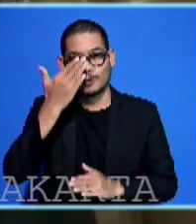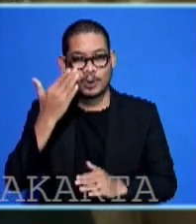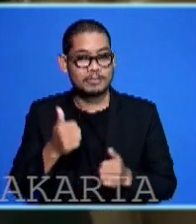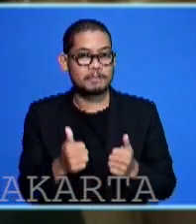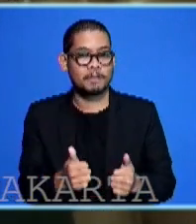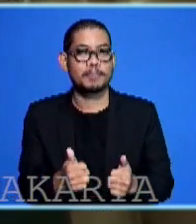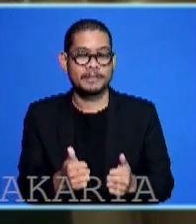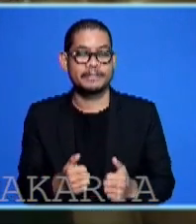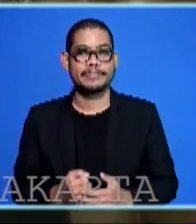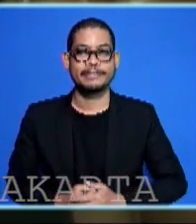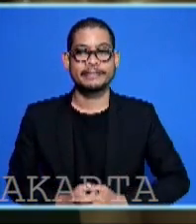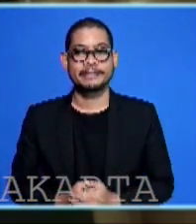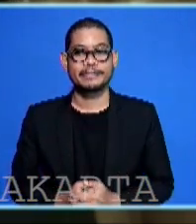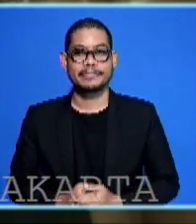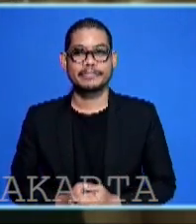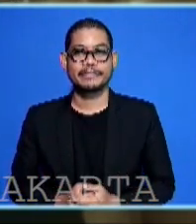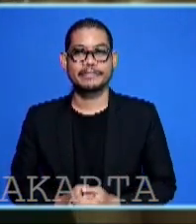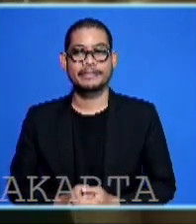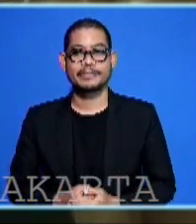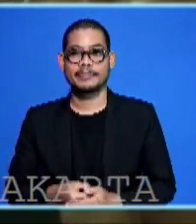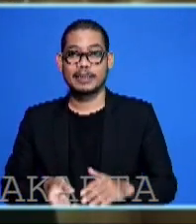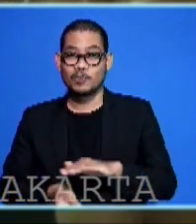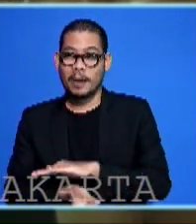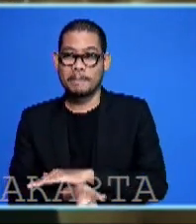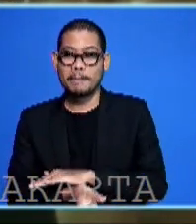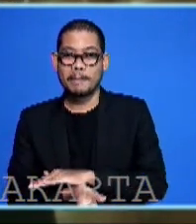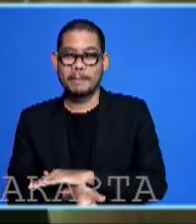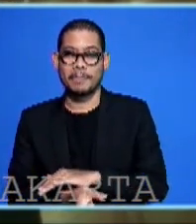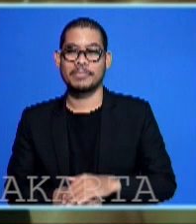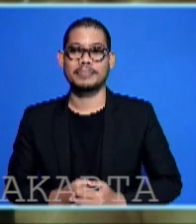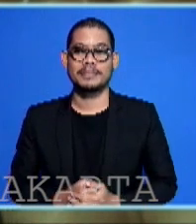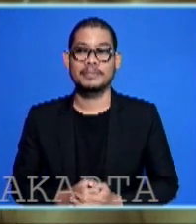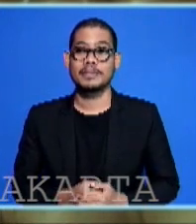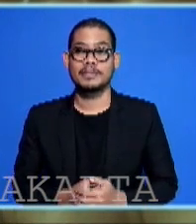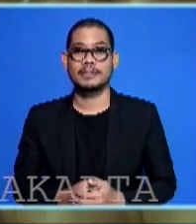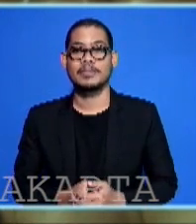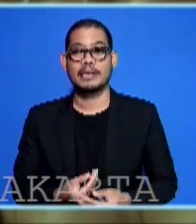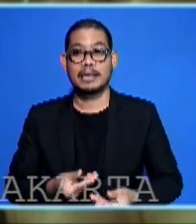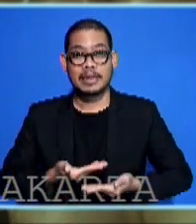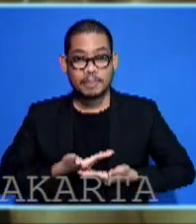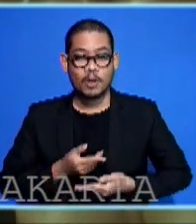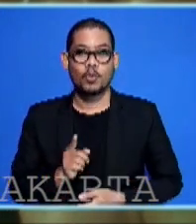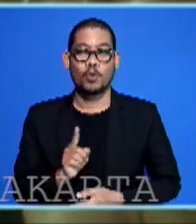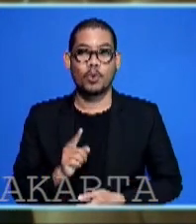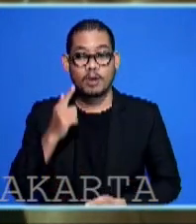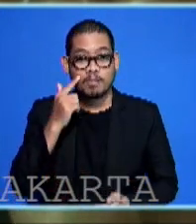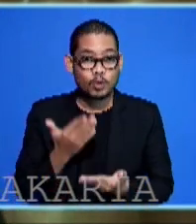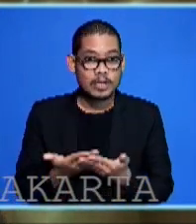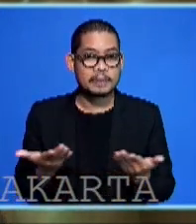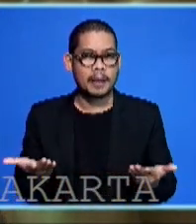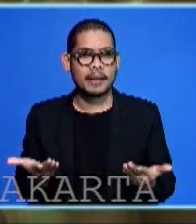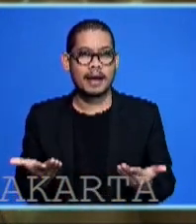Ma tidak akan tapi Tera du untuk bukti kalau kita sudah tidak akan mena itu maka tidak akan